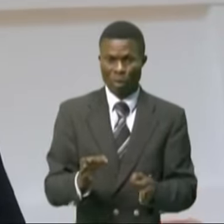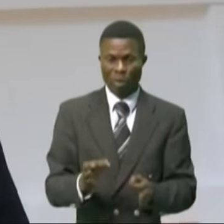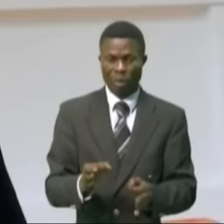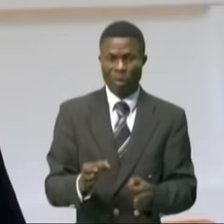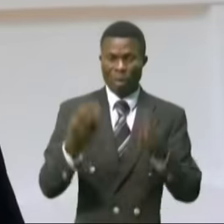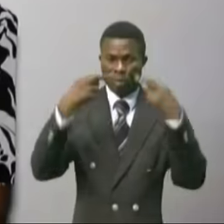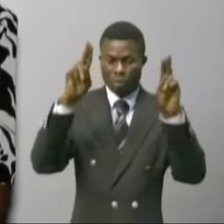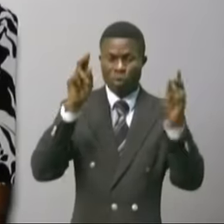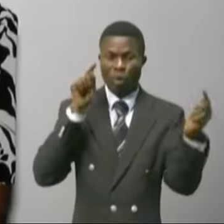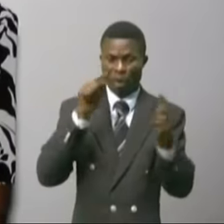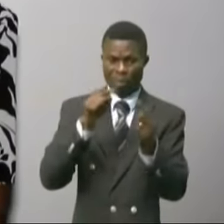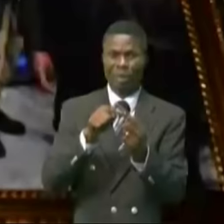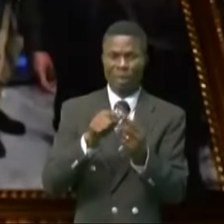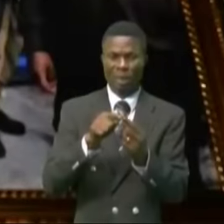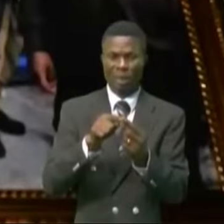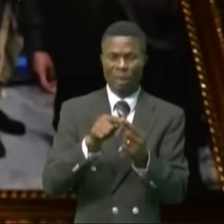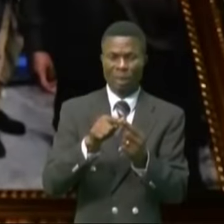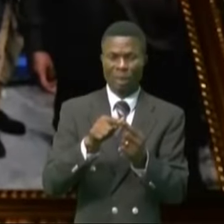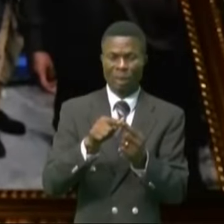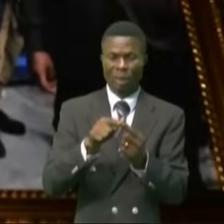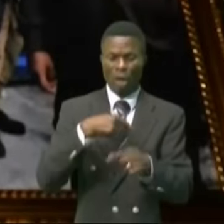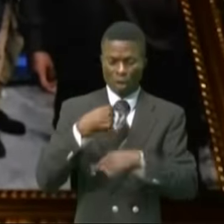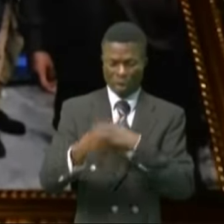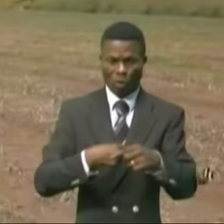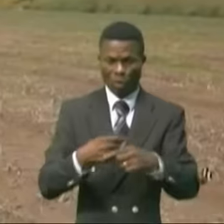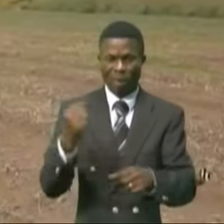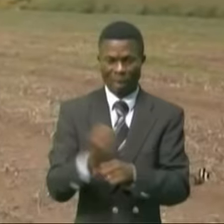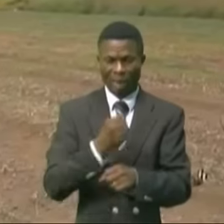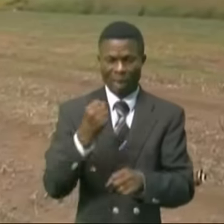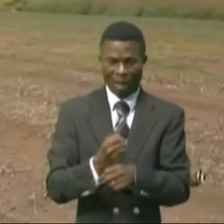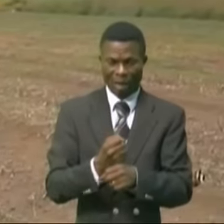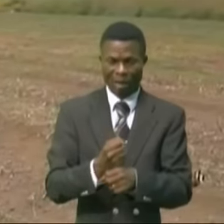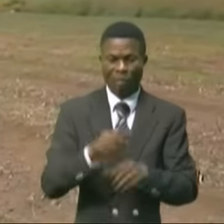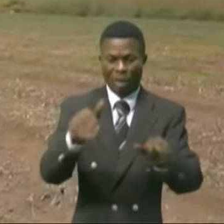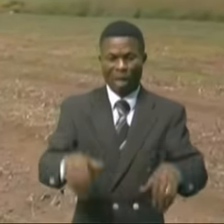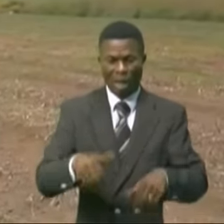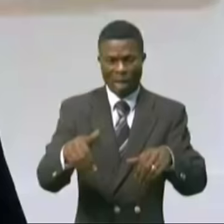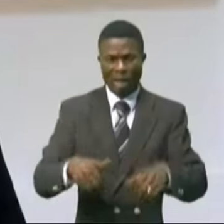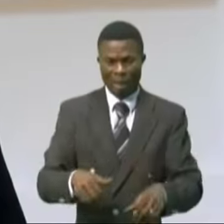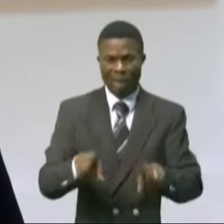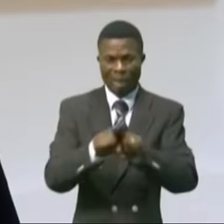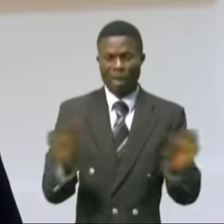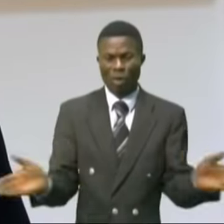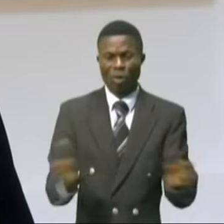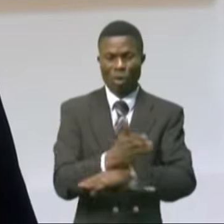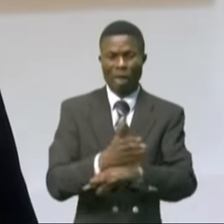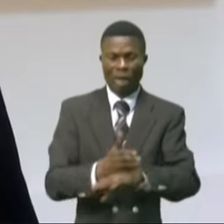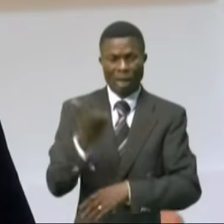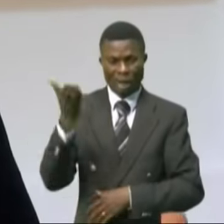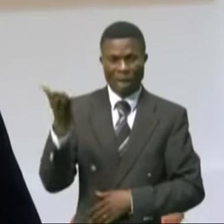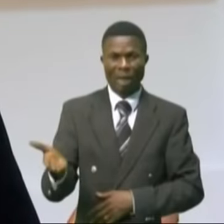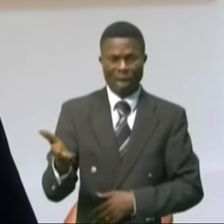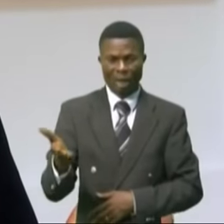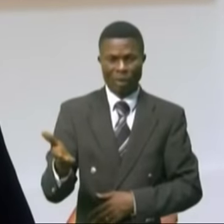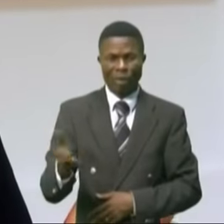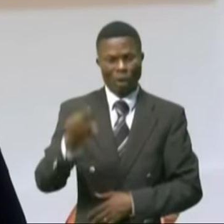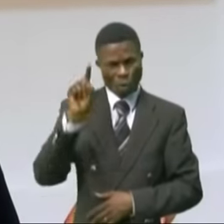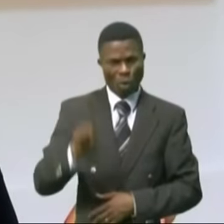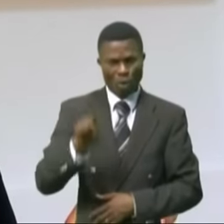atteindre l'objectif de relancer la production agricole au sein du Daipen, il